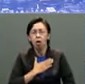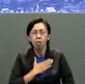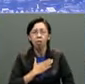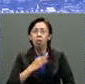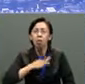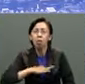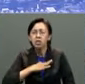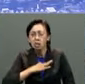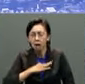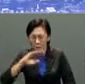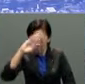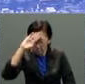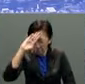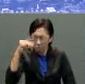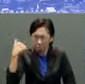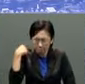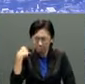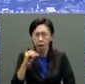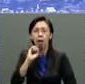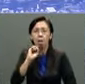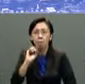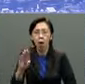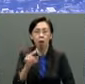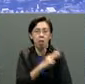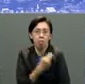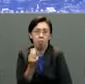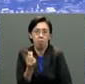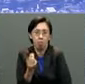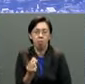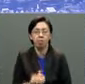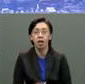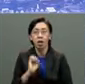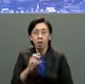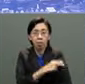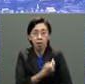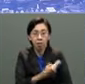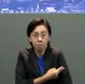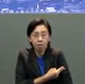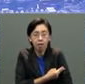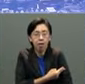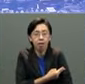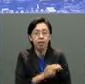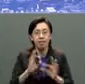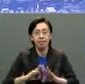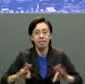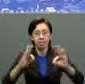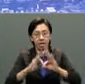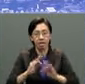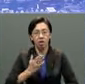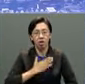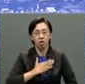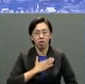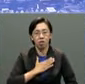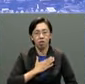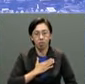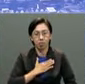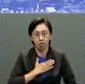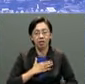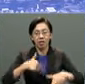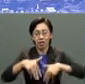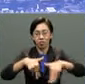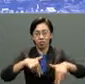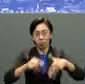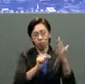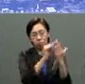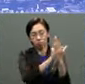ากมีอาการเหล่านี้เนี่ยรีบมาบอกเราเพราะระบบที่จะเฝ้าระวังที่ดีที่สุดก็คือระบบที่ติดตั้งอยู่ในพื้นที่เ